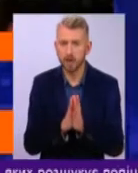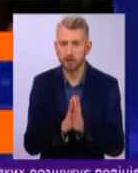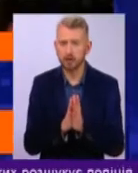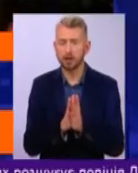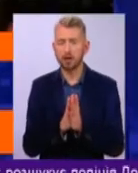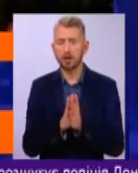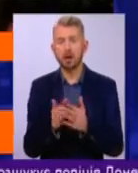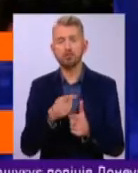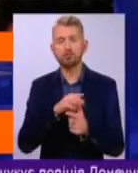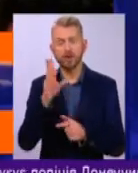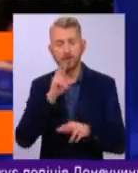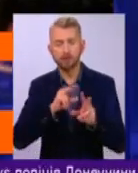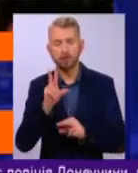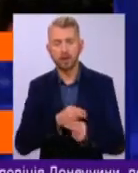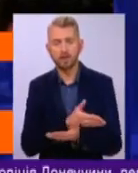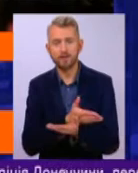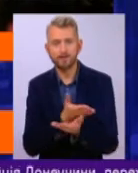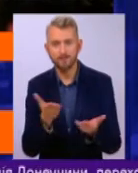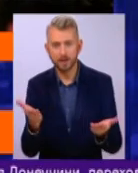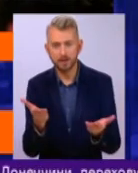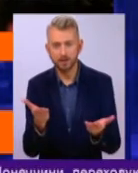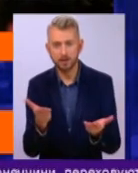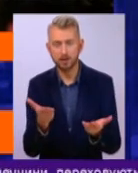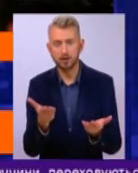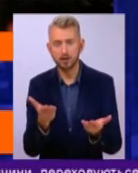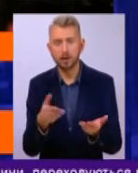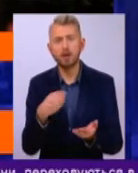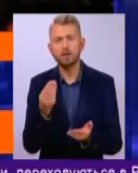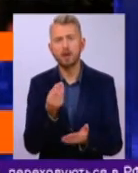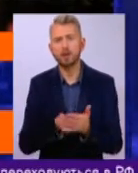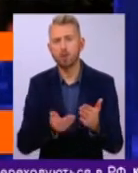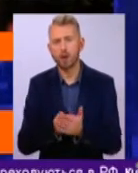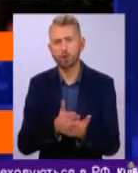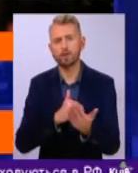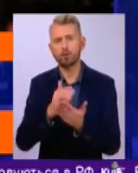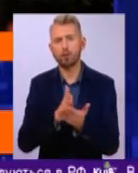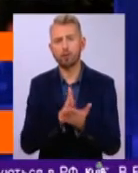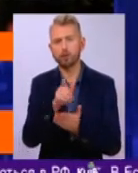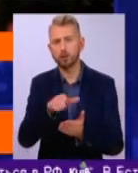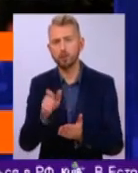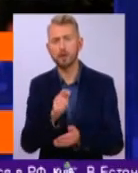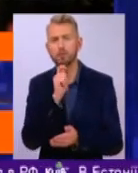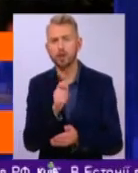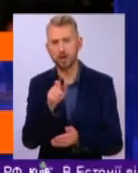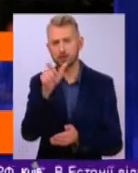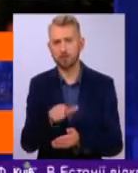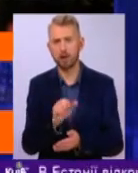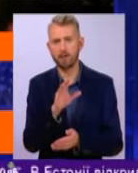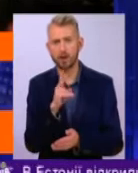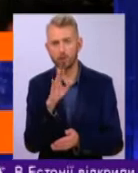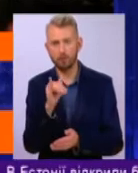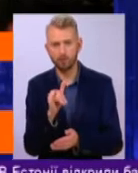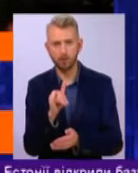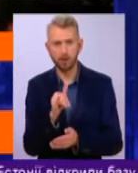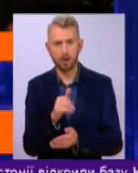чи не вважаєте ви саме дати комусь саме пораду з високопосадовців подарувати пану Авакову зброю